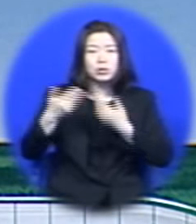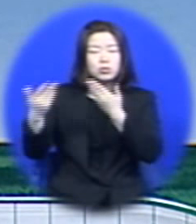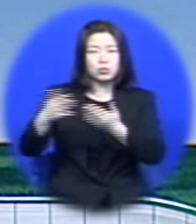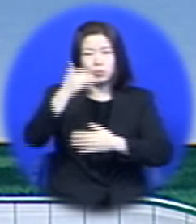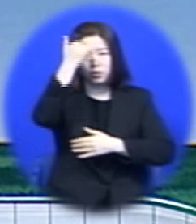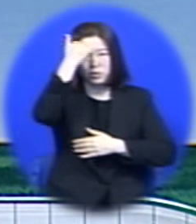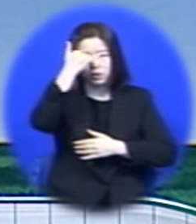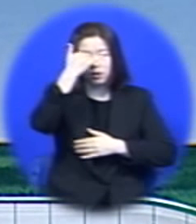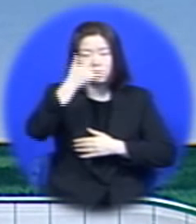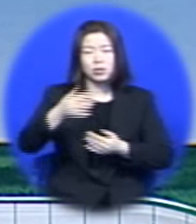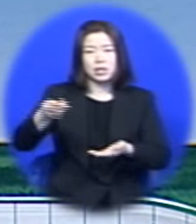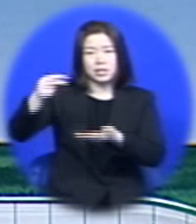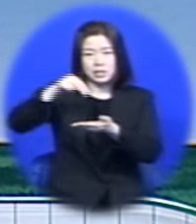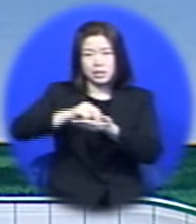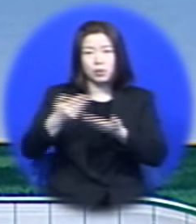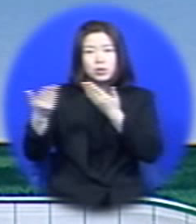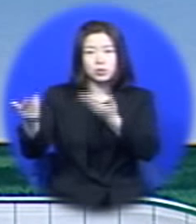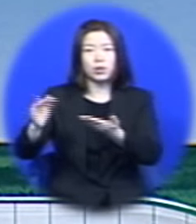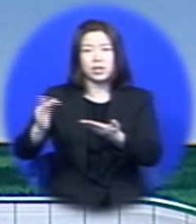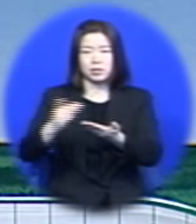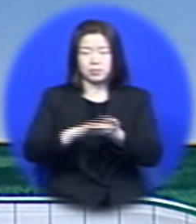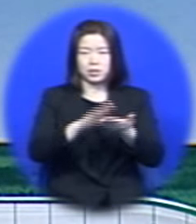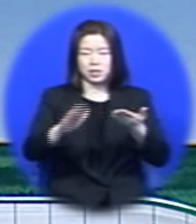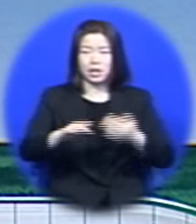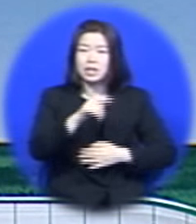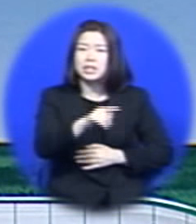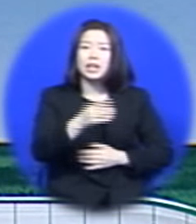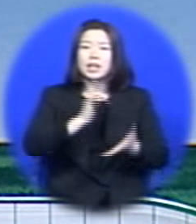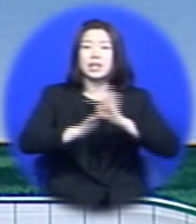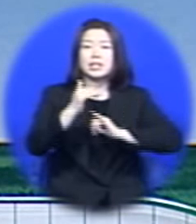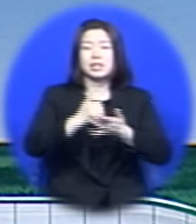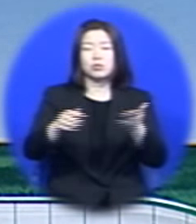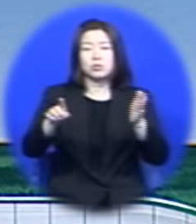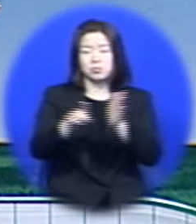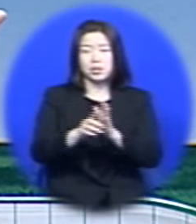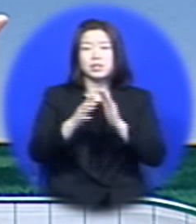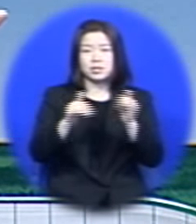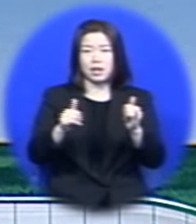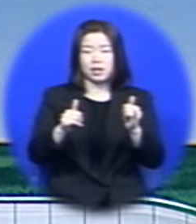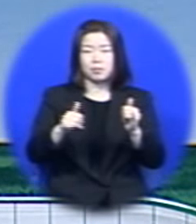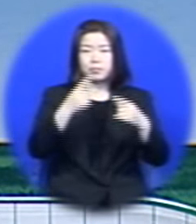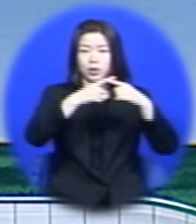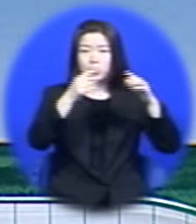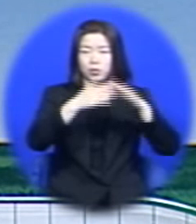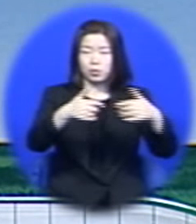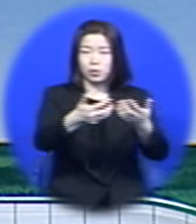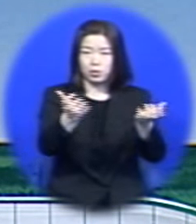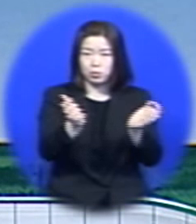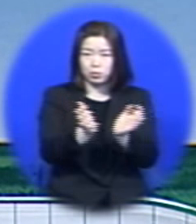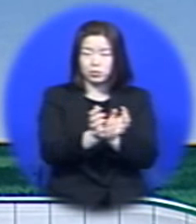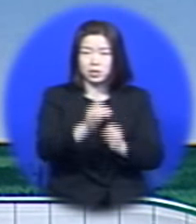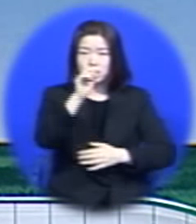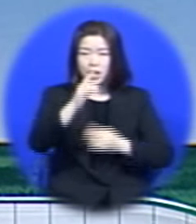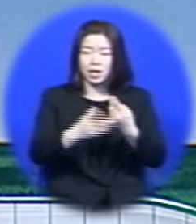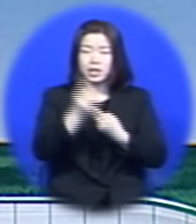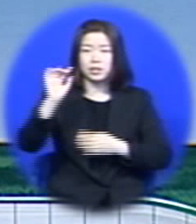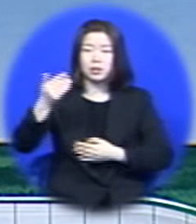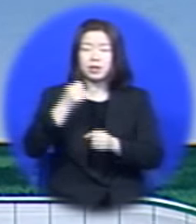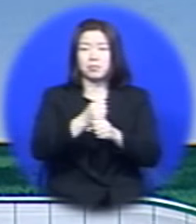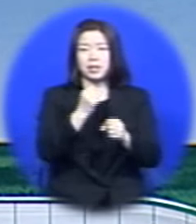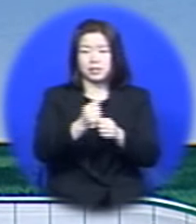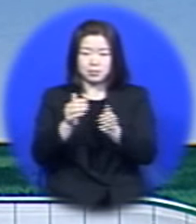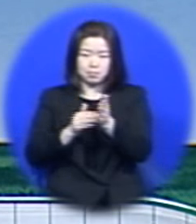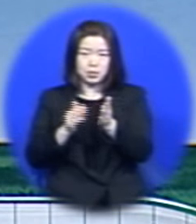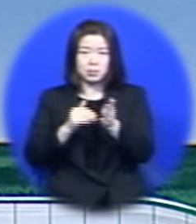합니다. 이것이 예수 믿는 사람이고 교회 공동체를 하나되게 만드는 비밀이에요.